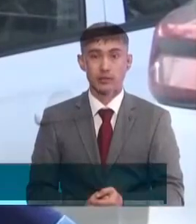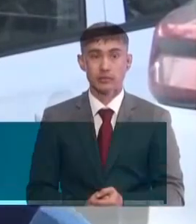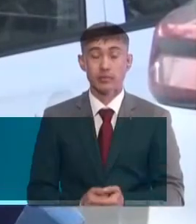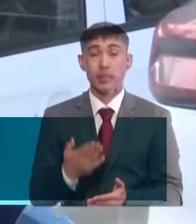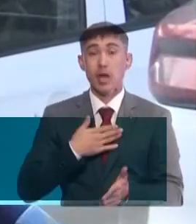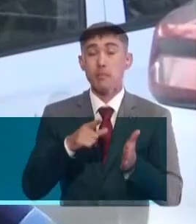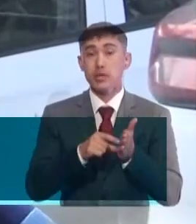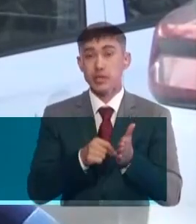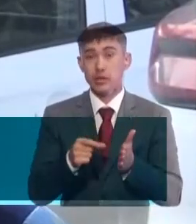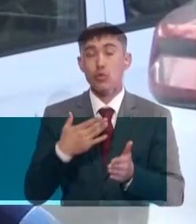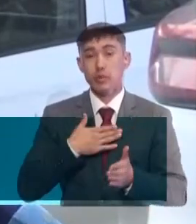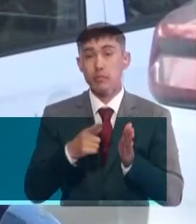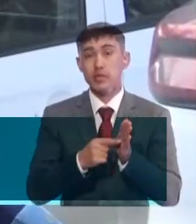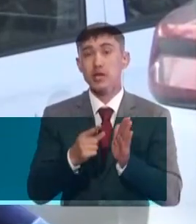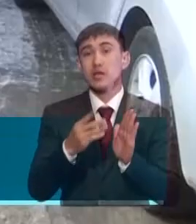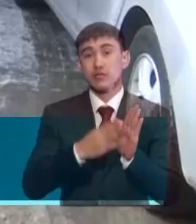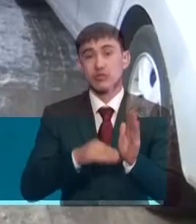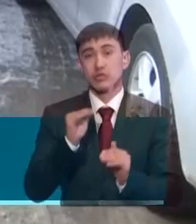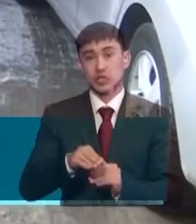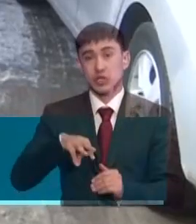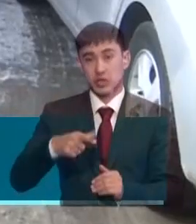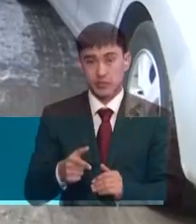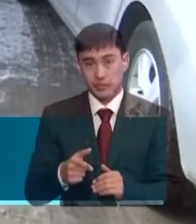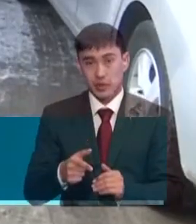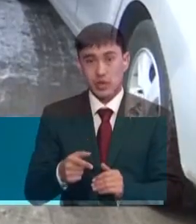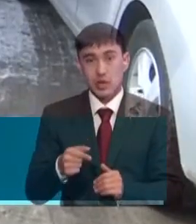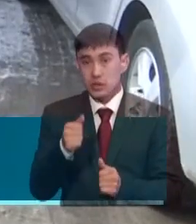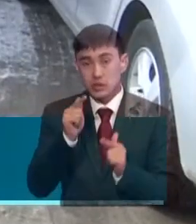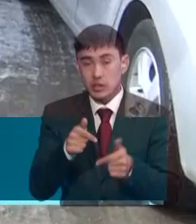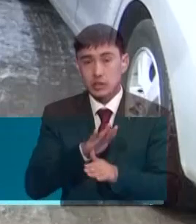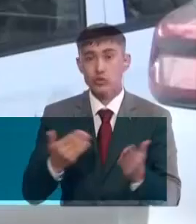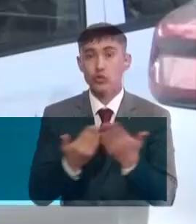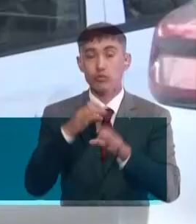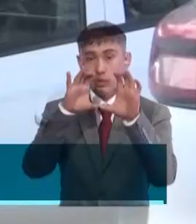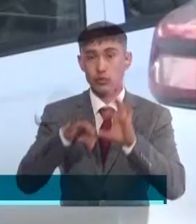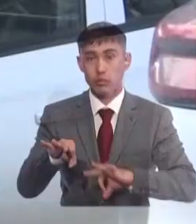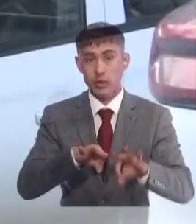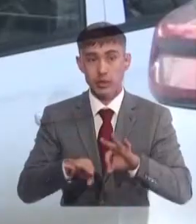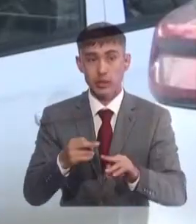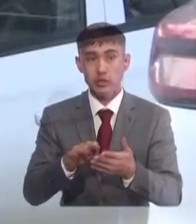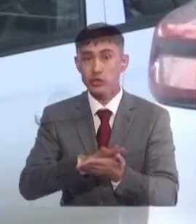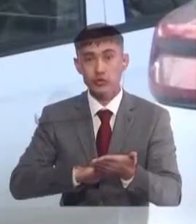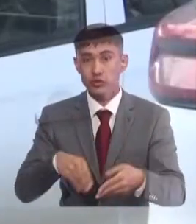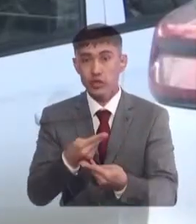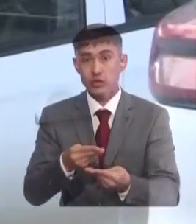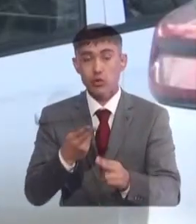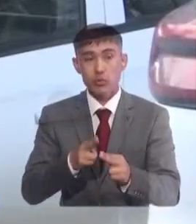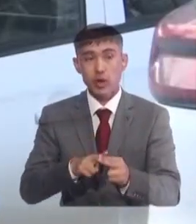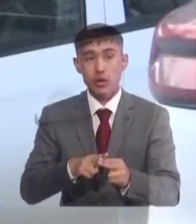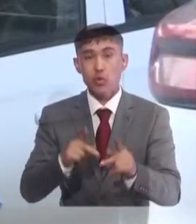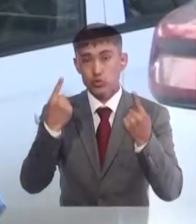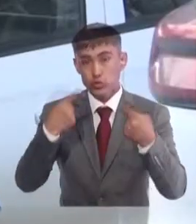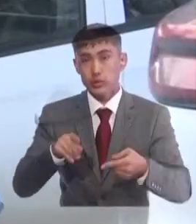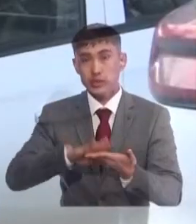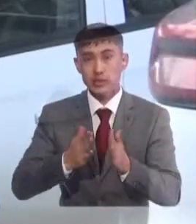Я пенсионер. У меня пенсия почти 90 тысяч тенге. Я не согласен с новым законопроектом. Это ничего не даст, кроме того, как